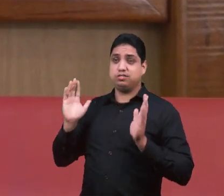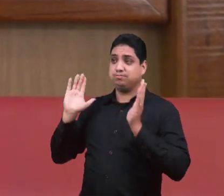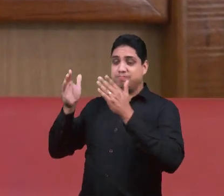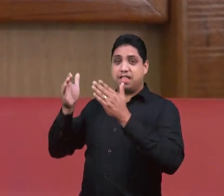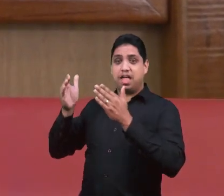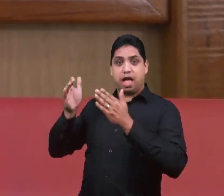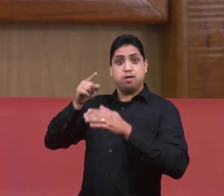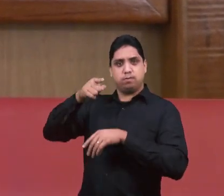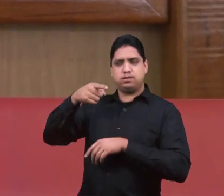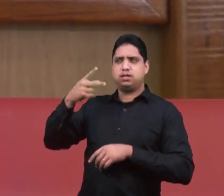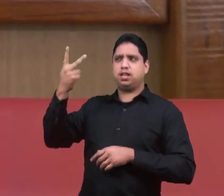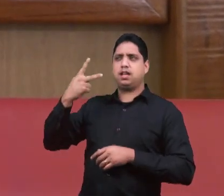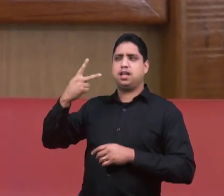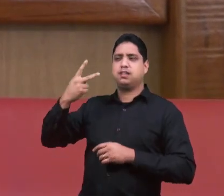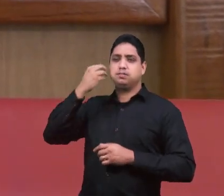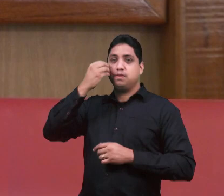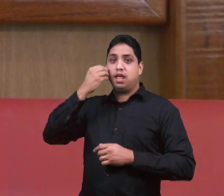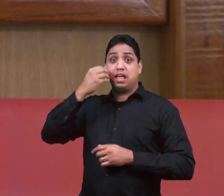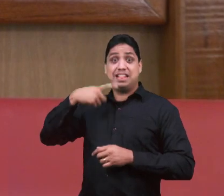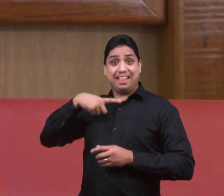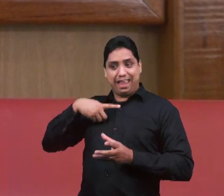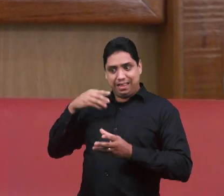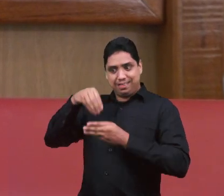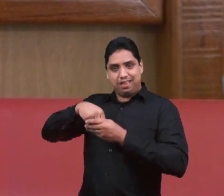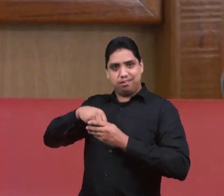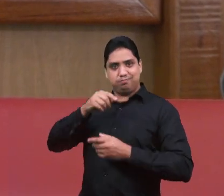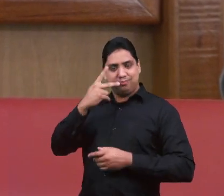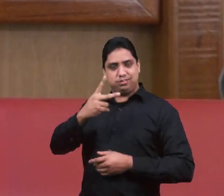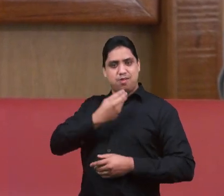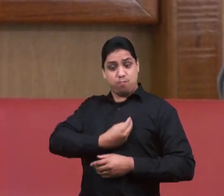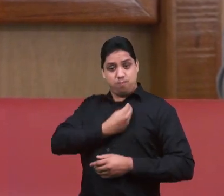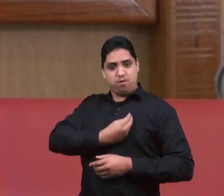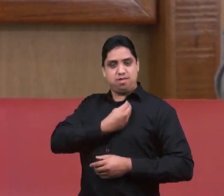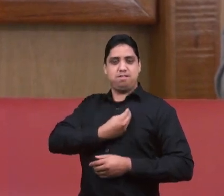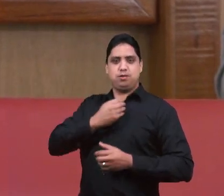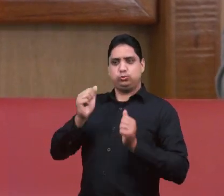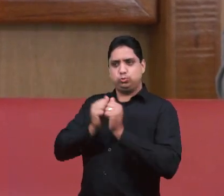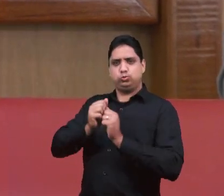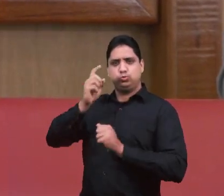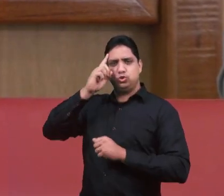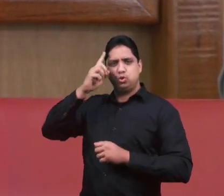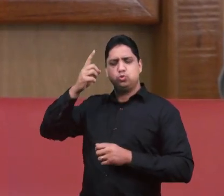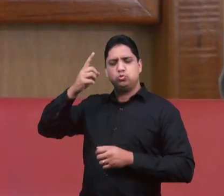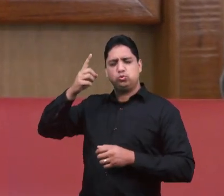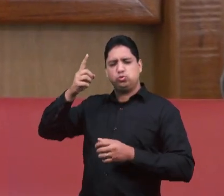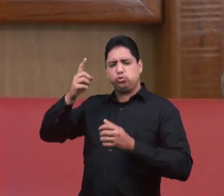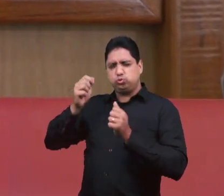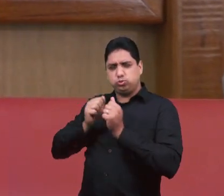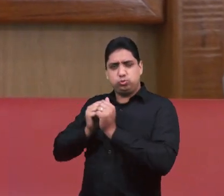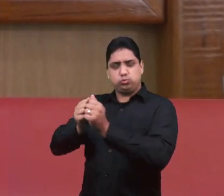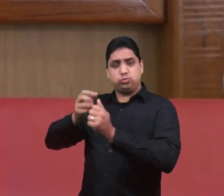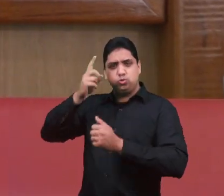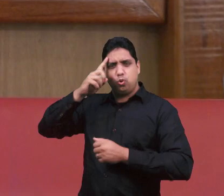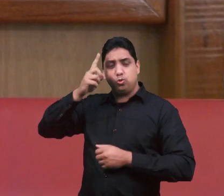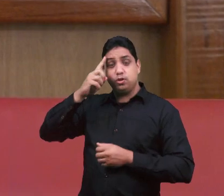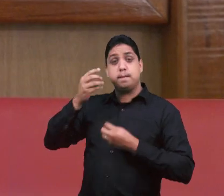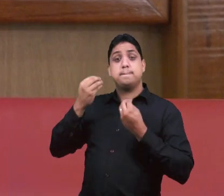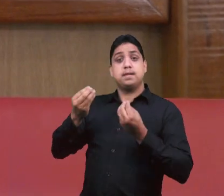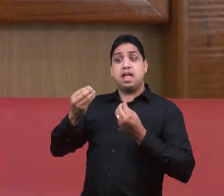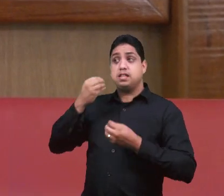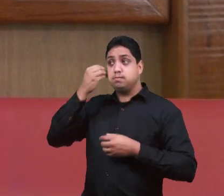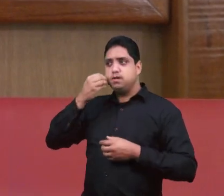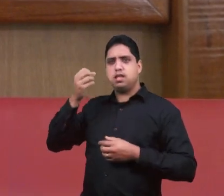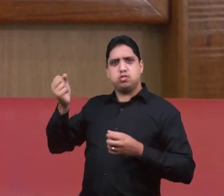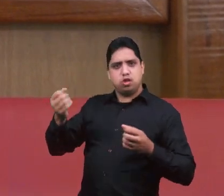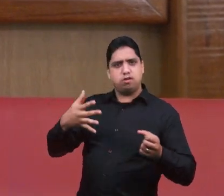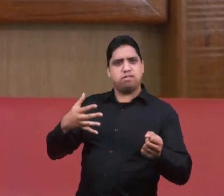la garder, votre rapport avec Dieu. L'Église primitive, elle n'avait pas de nom. C'était l'Église de tel tel. Non, elle n'avait pas de nom.